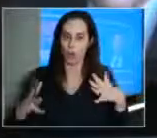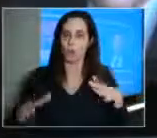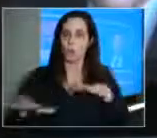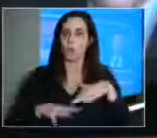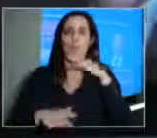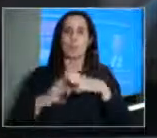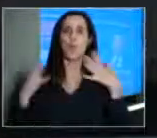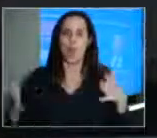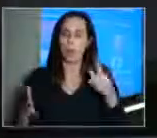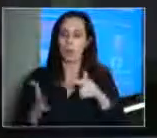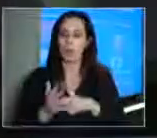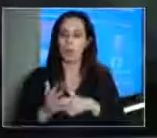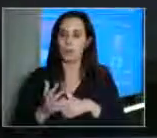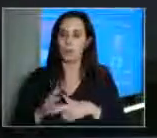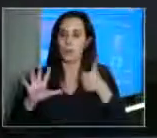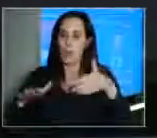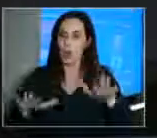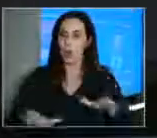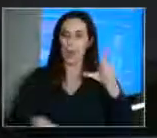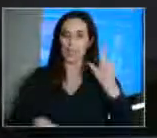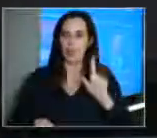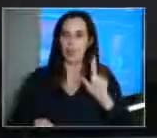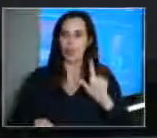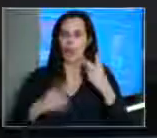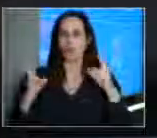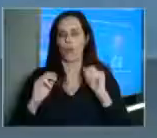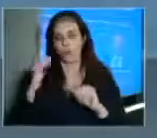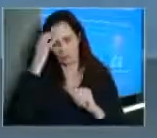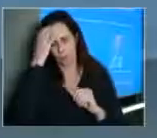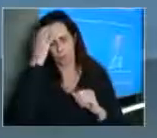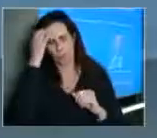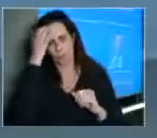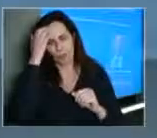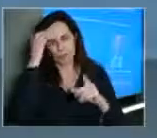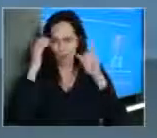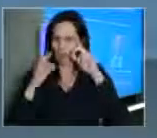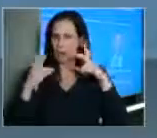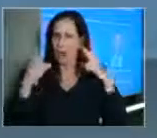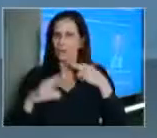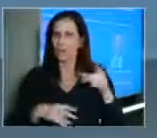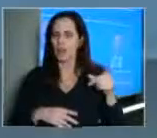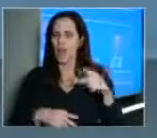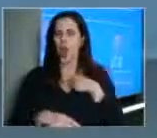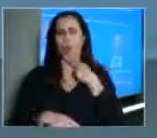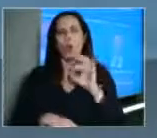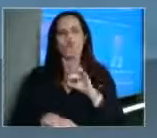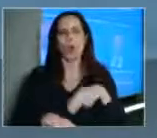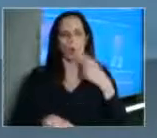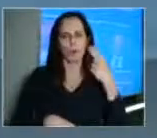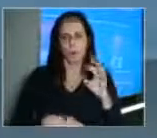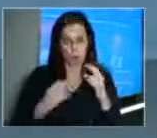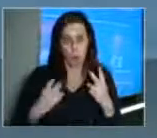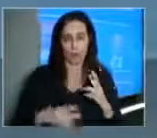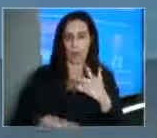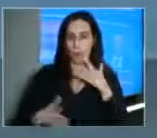ושהקואליציה תהיה מספיק גדולה שכדי חמשת או ששת המנדטים של ליצמן לא יהיו כף מאוזניים. אגב, יודעים כמה שווה האלקטורט הלהט"בי? הוא באמת...